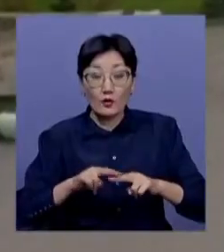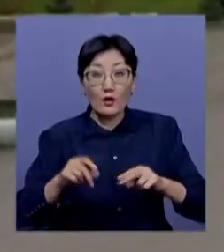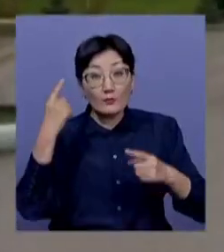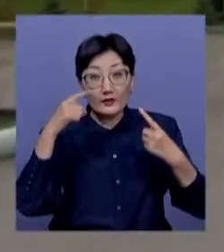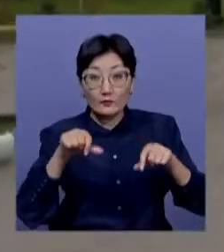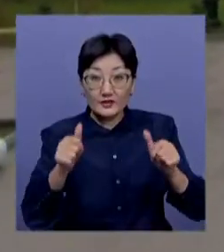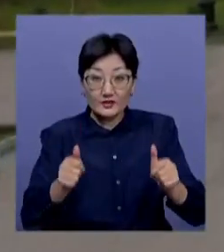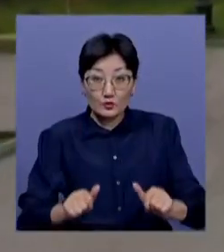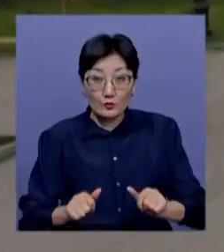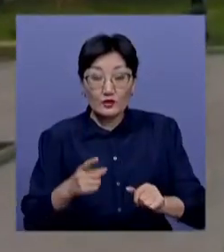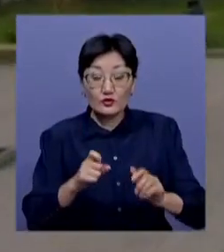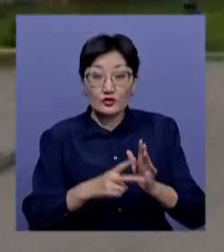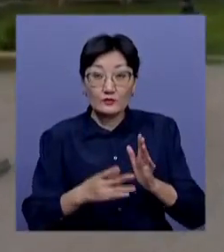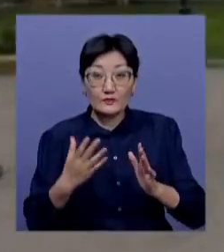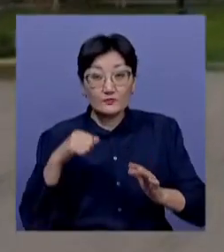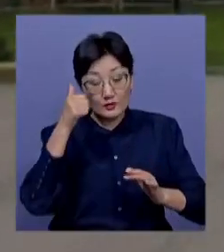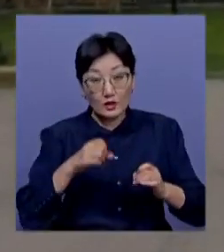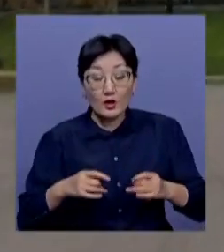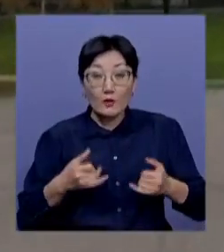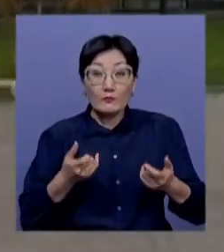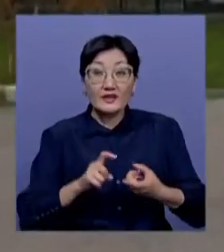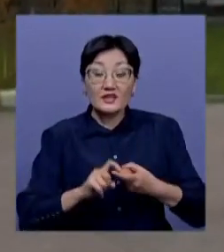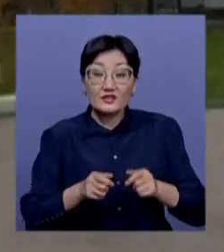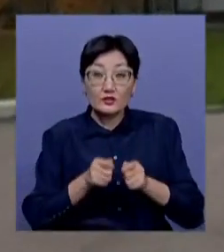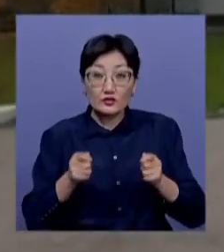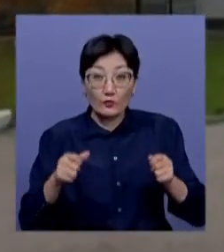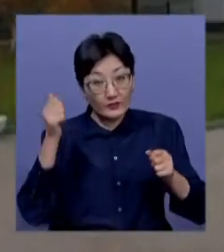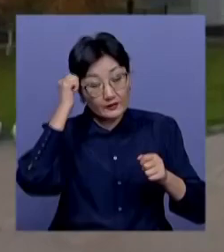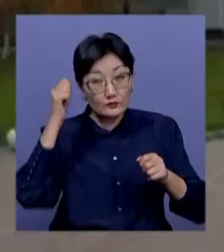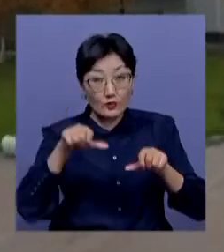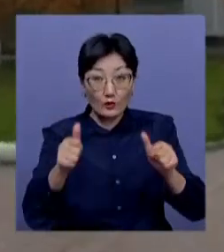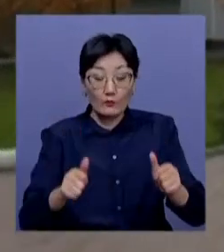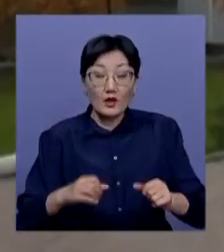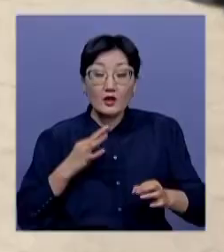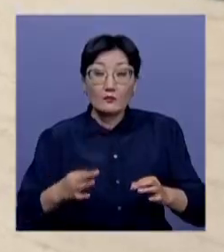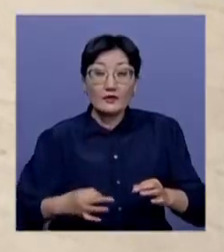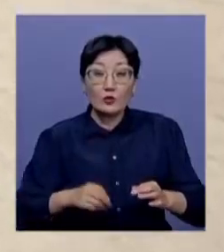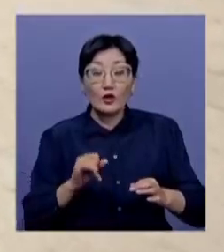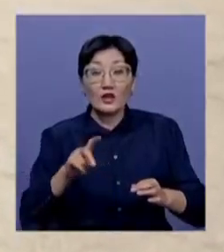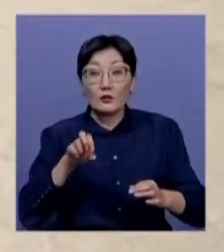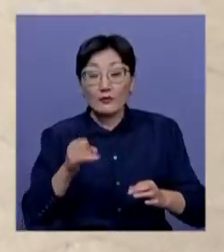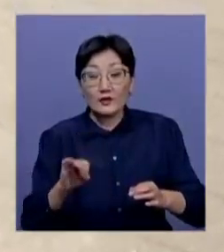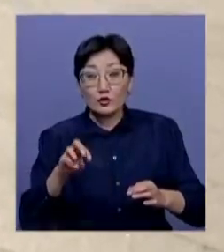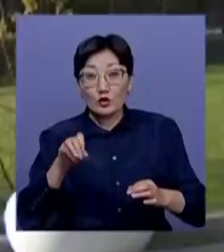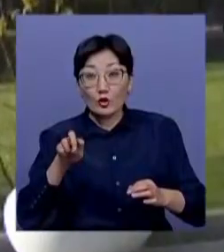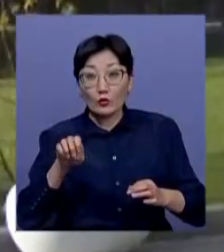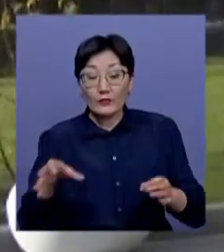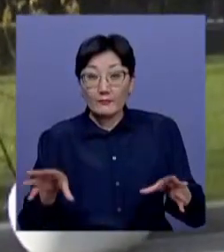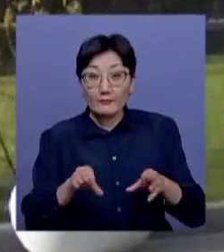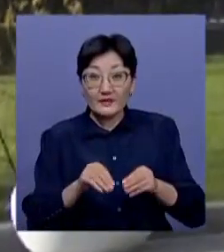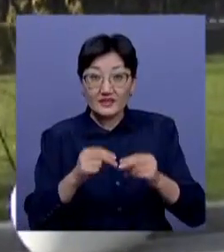композиция данышпанның 175 жылдық мерейтойына орай ашылды. Ескерткіште Абай ұлдары Ақылбаймен және Тұрағылмен бірге